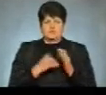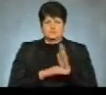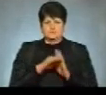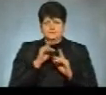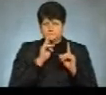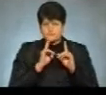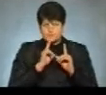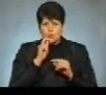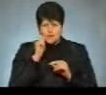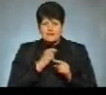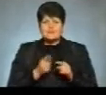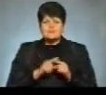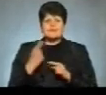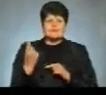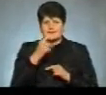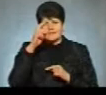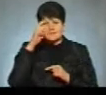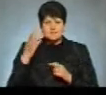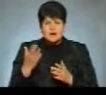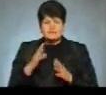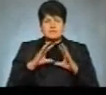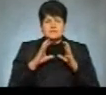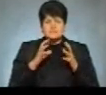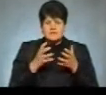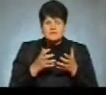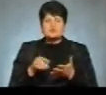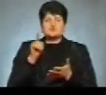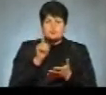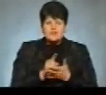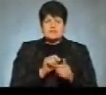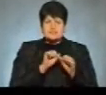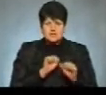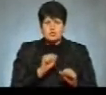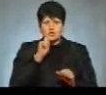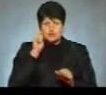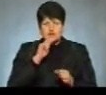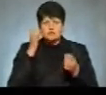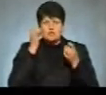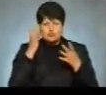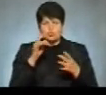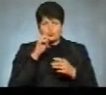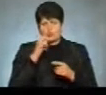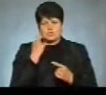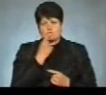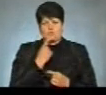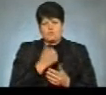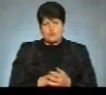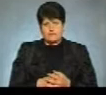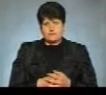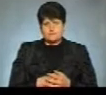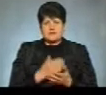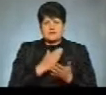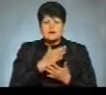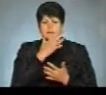що Україна – це єдина держава на земній кулі, яка зобов'язана захищати українську культуру і українську мову. Є багато